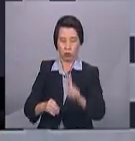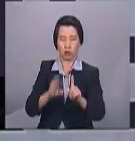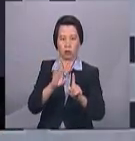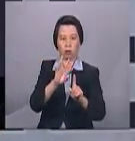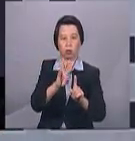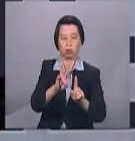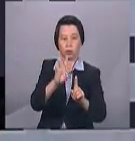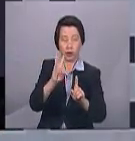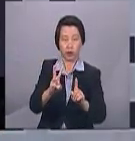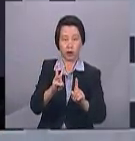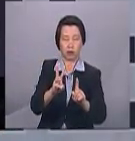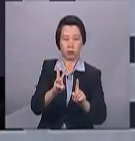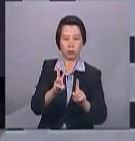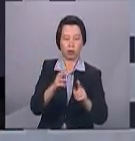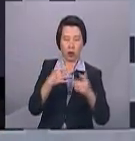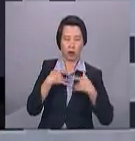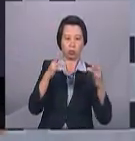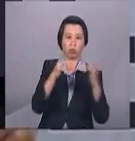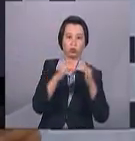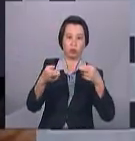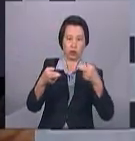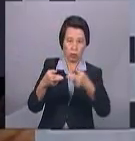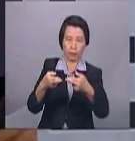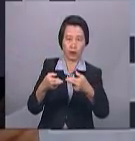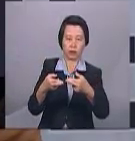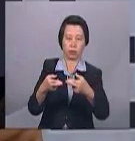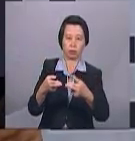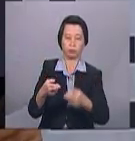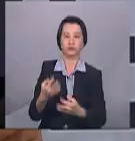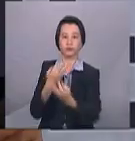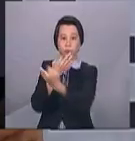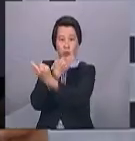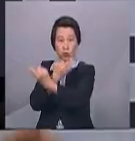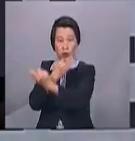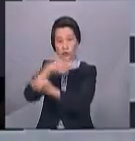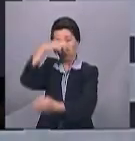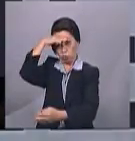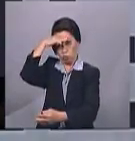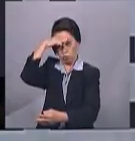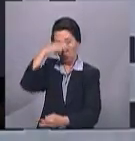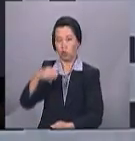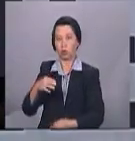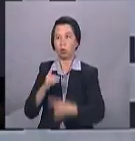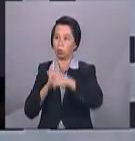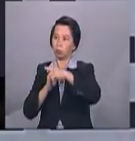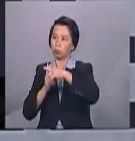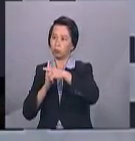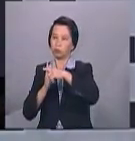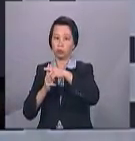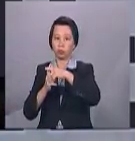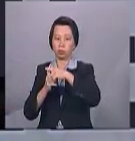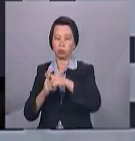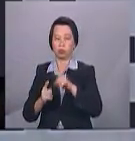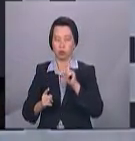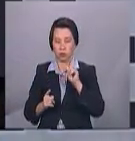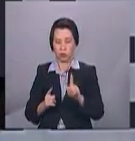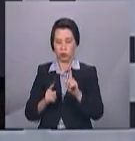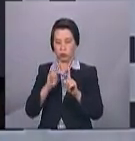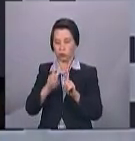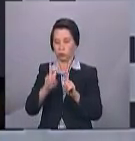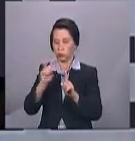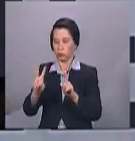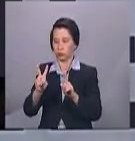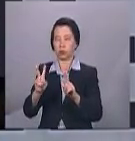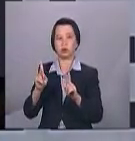rapat dengan mereka. Di Keluang contohnya, jumlah kes positif di Keluang ialah 122